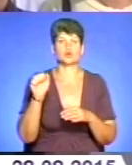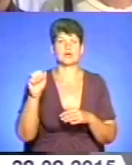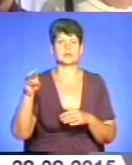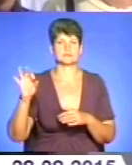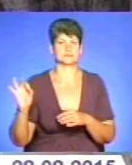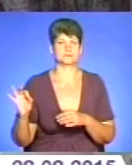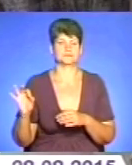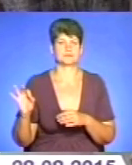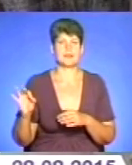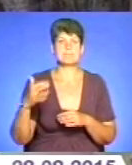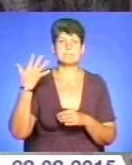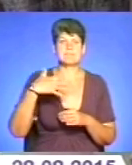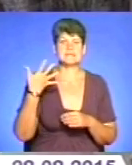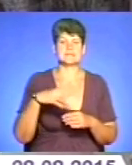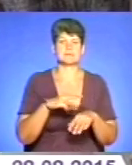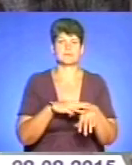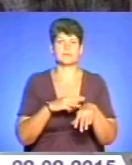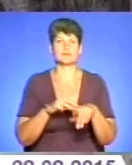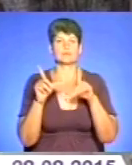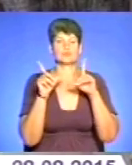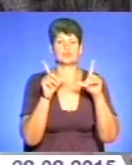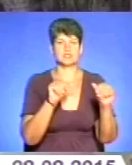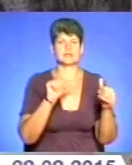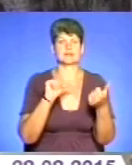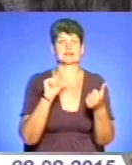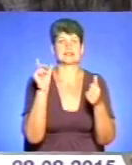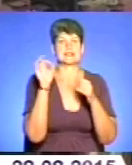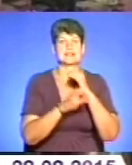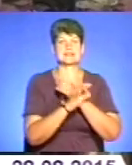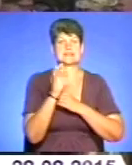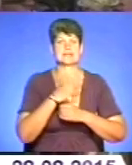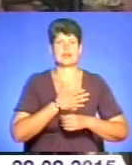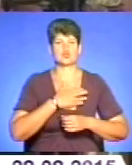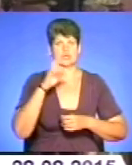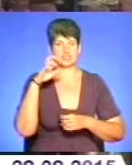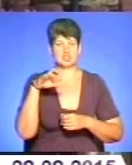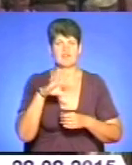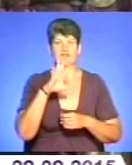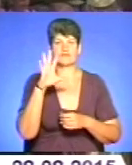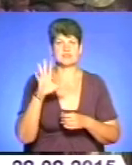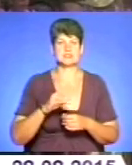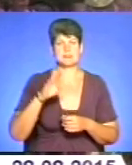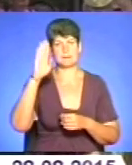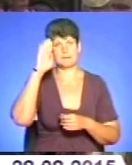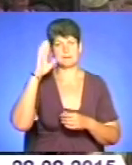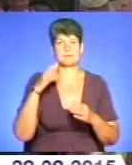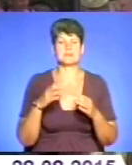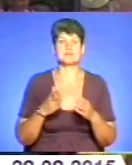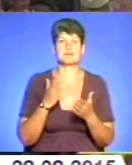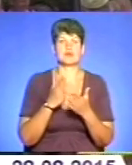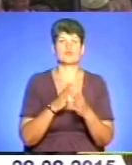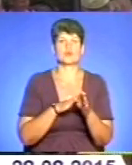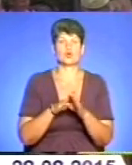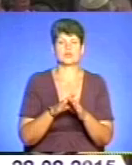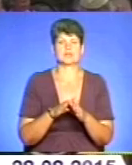антитерористичної операції. 50 правоохоронців поїхали в черговий раз на схід нашої держави. Всі бійці будуть виконувати свої